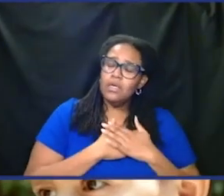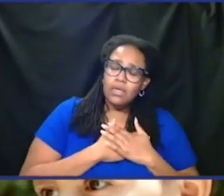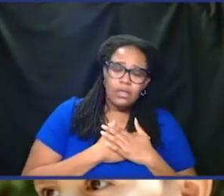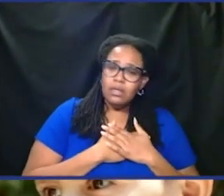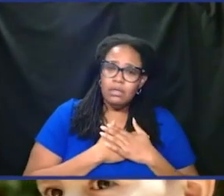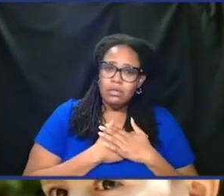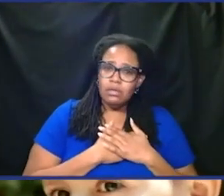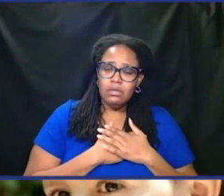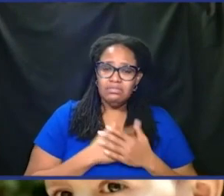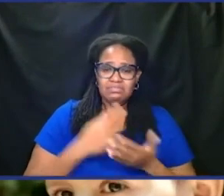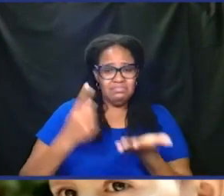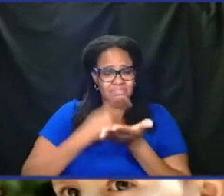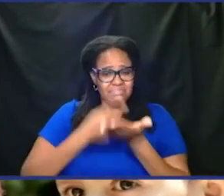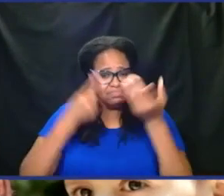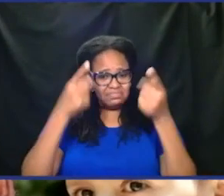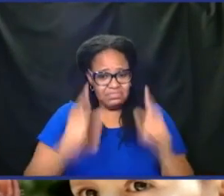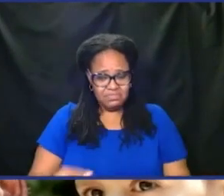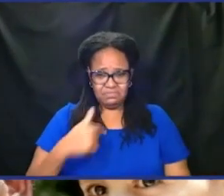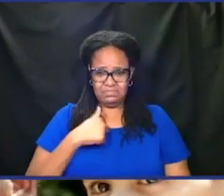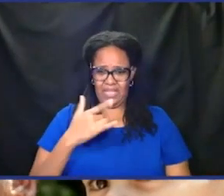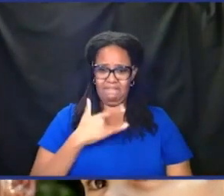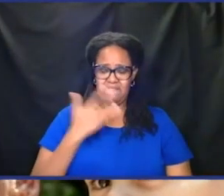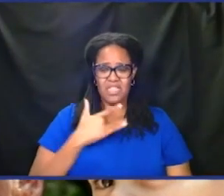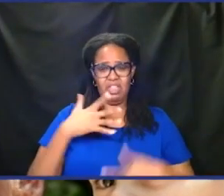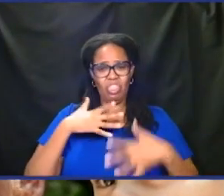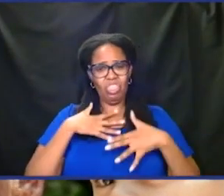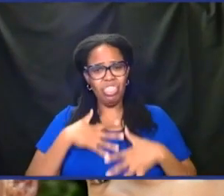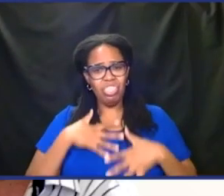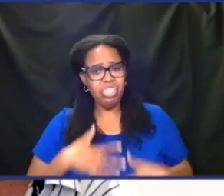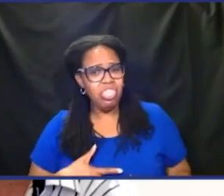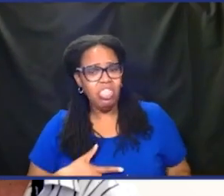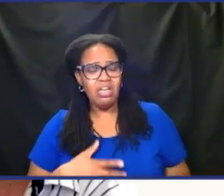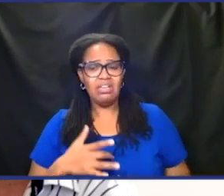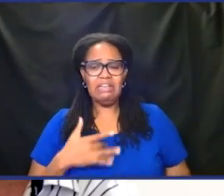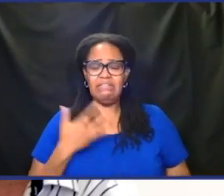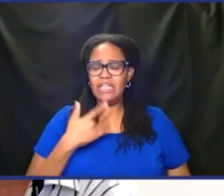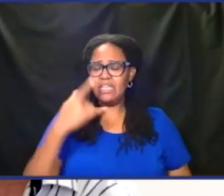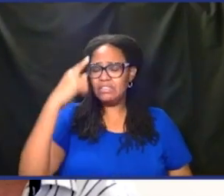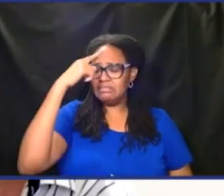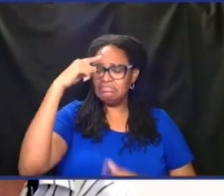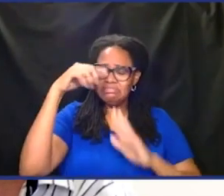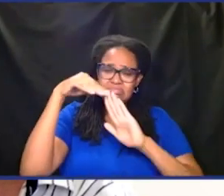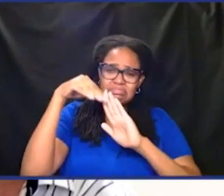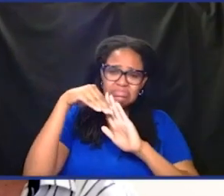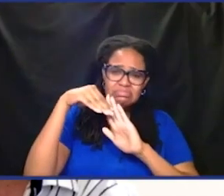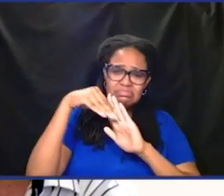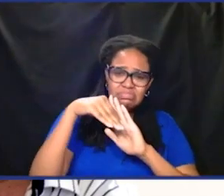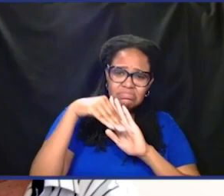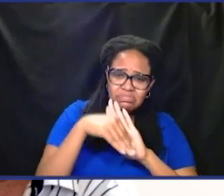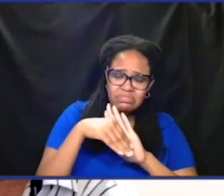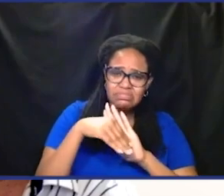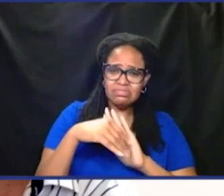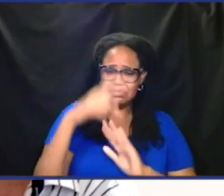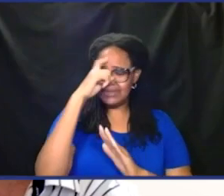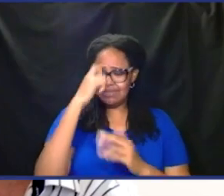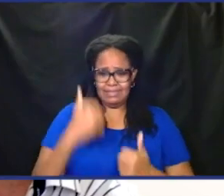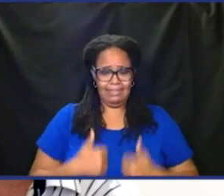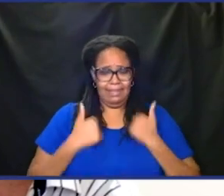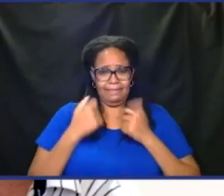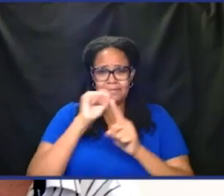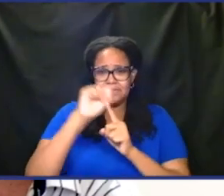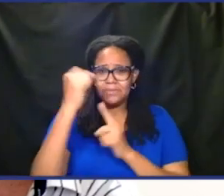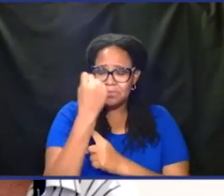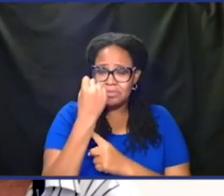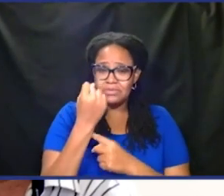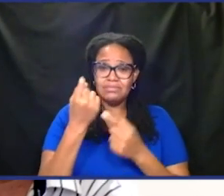نفسيا احيانا وقت اللي بتعب نفسيا بتضايق نفسيا نتيجة ظروف بجوز نتيجة بشعط